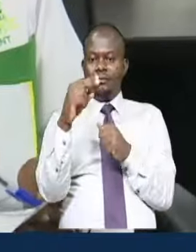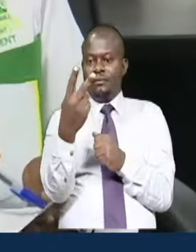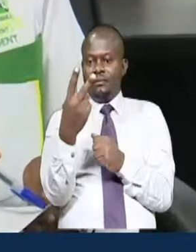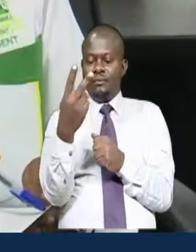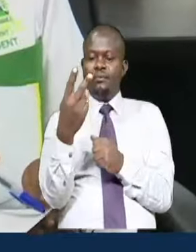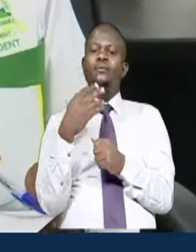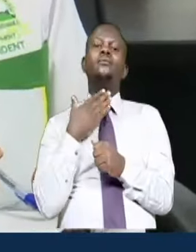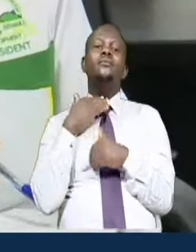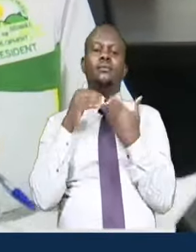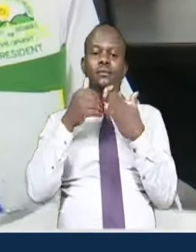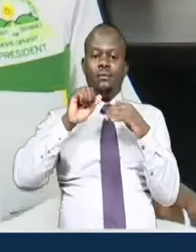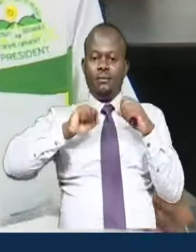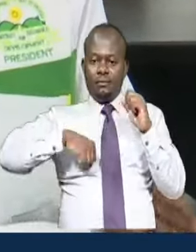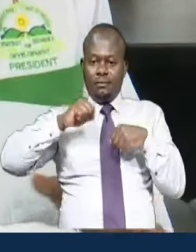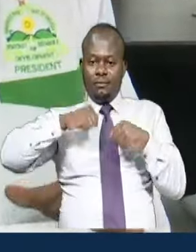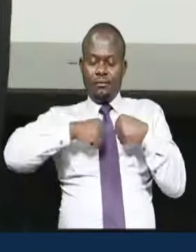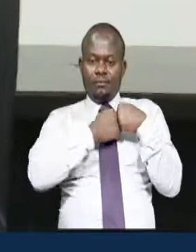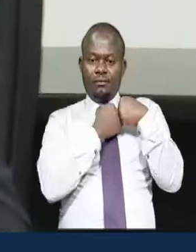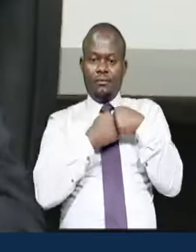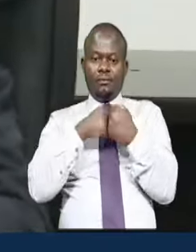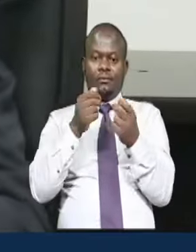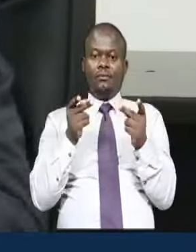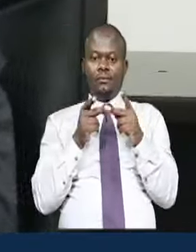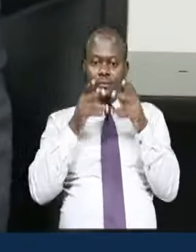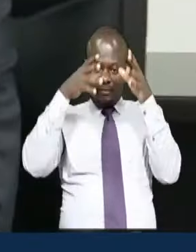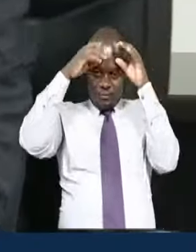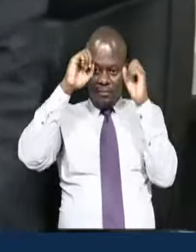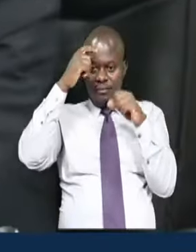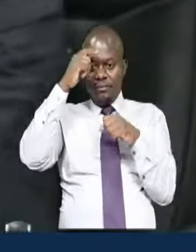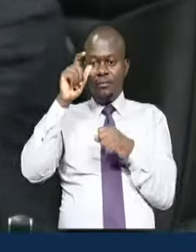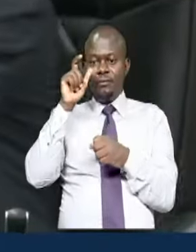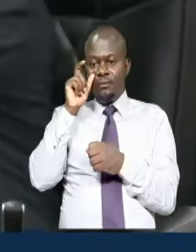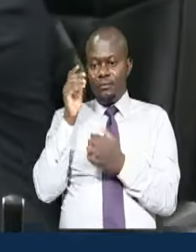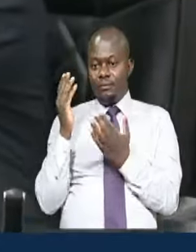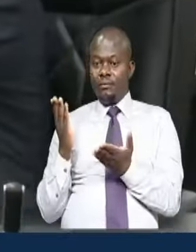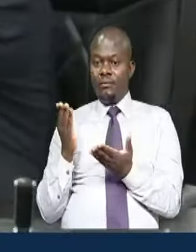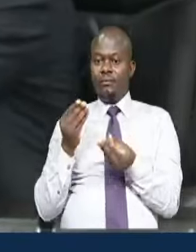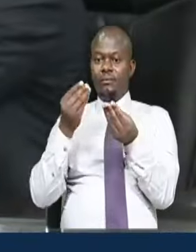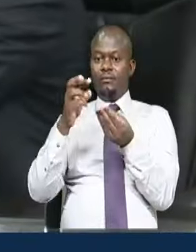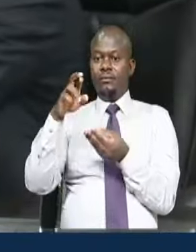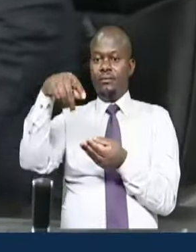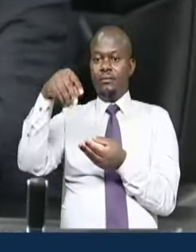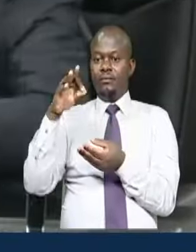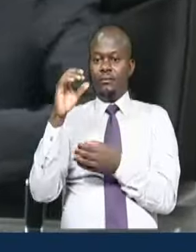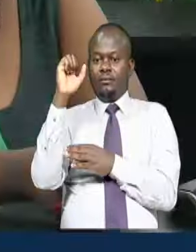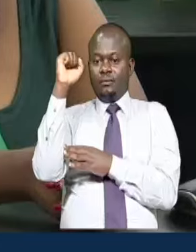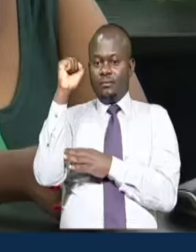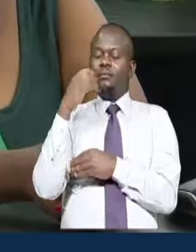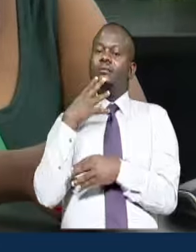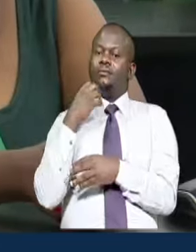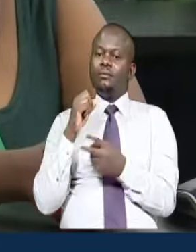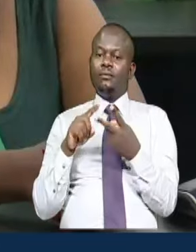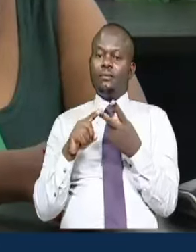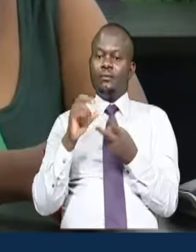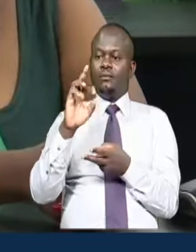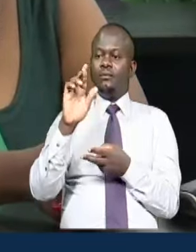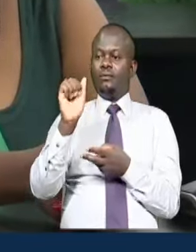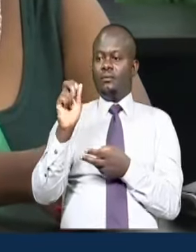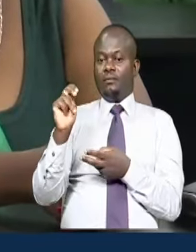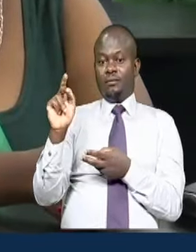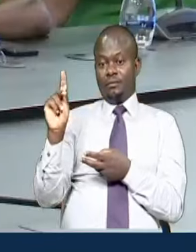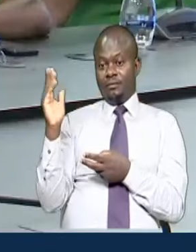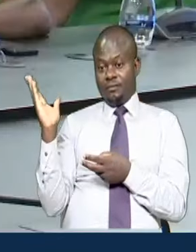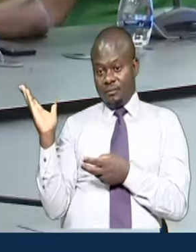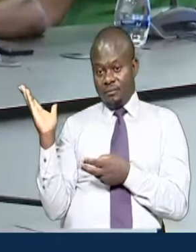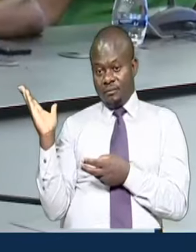z'abakandida bifuza kuzahatana ku mwanya w'umukuru w'igihugu, harimo perezida Paul Kagame watanzwe n'umuryango wa RPF Inkotanyi kuwa gatanu, ndetse na Frank Habineza